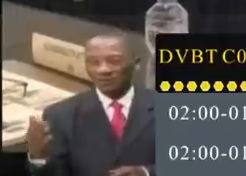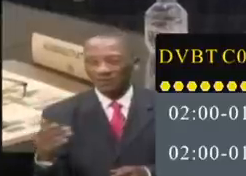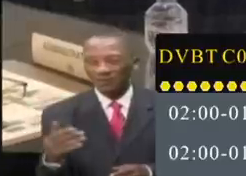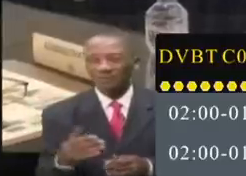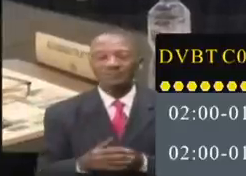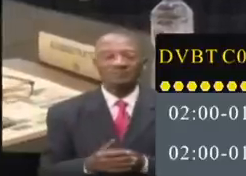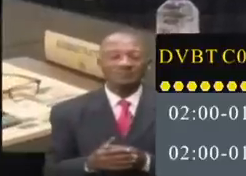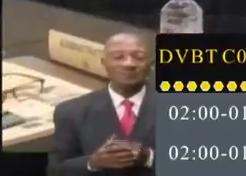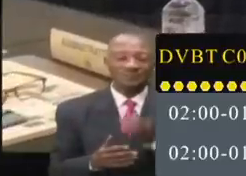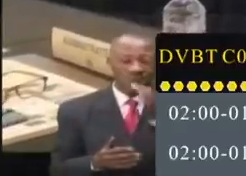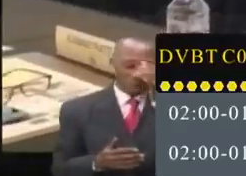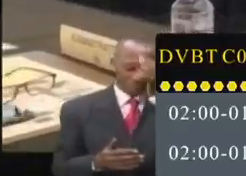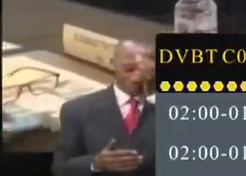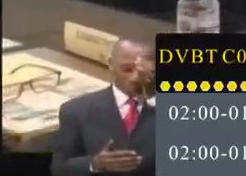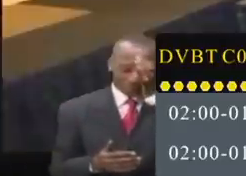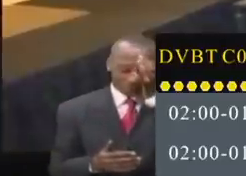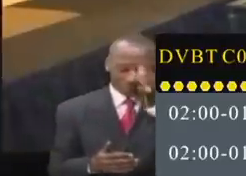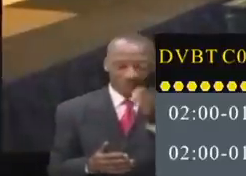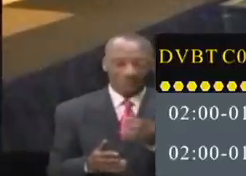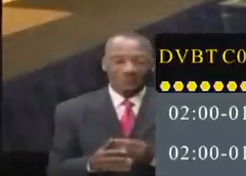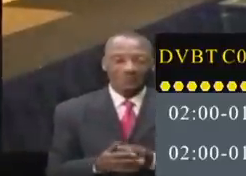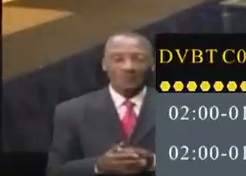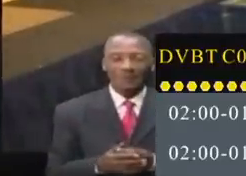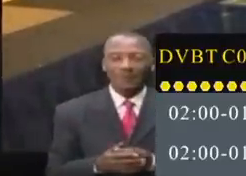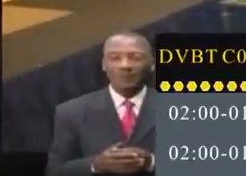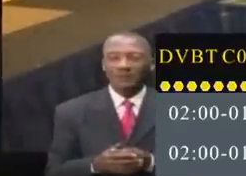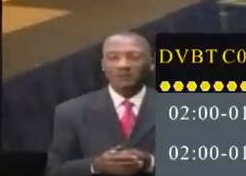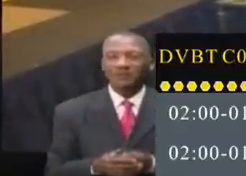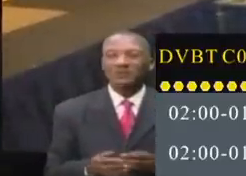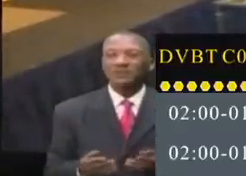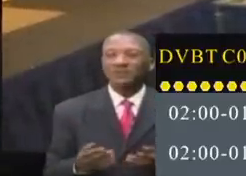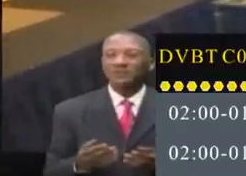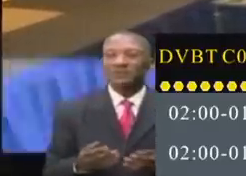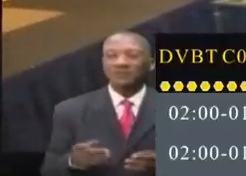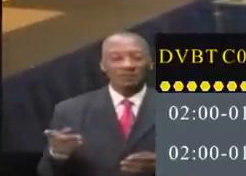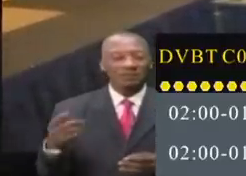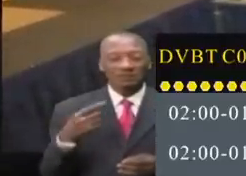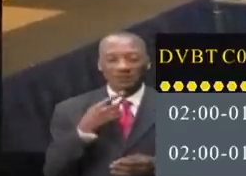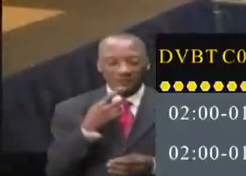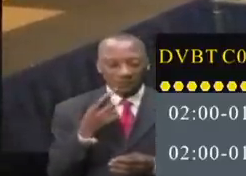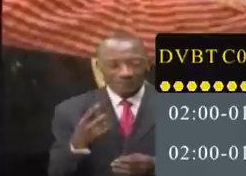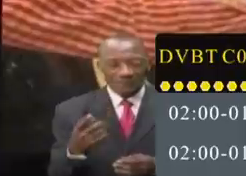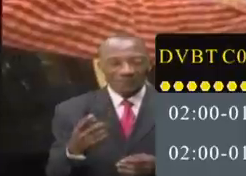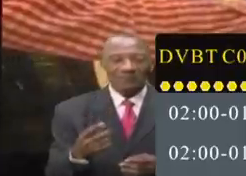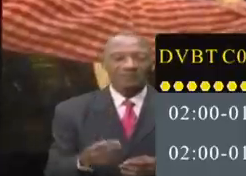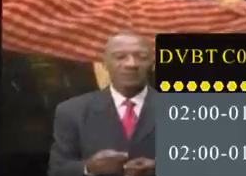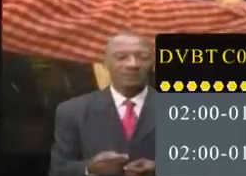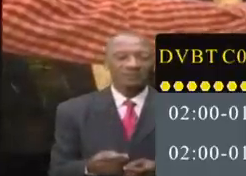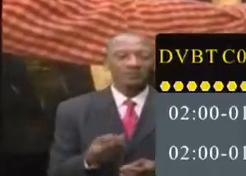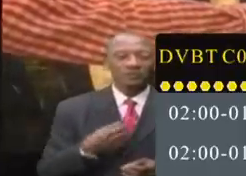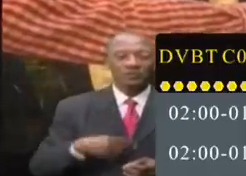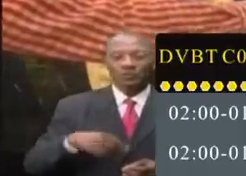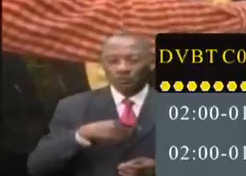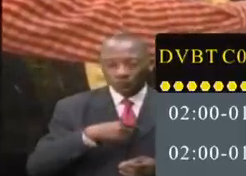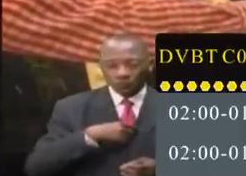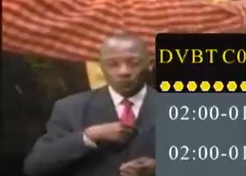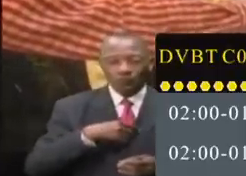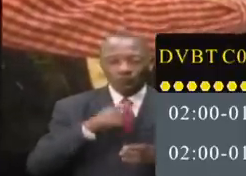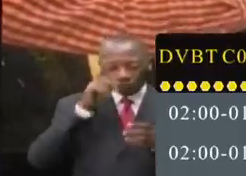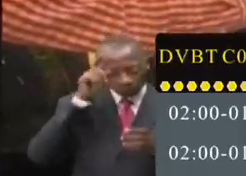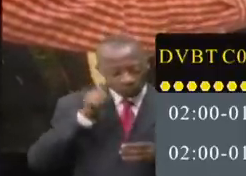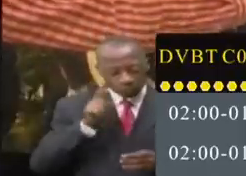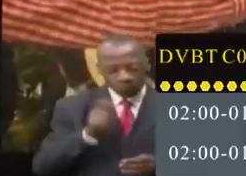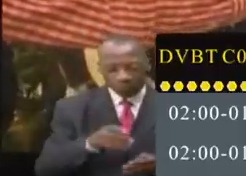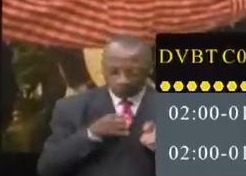de l'État. Nous sommes tous déterminés comme un seul homme pour donner de l'avenir à ces grands établissements et bien sûr pour le bien-être de la